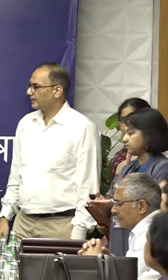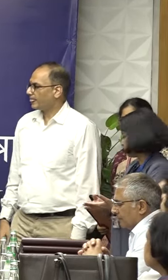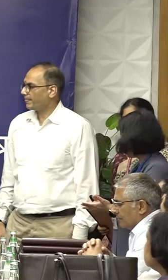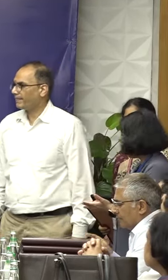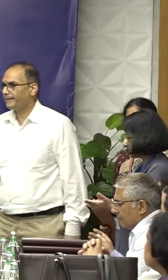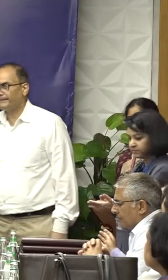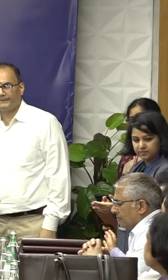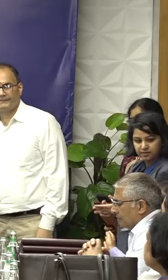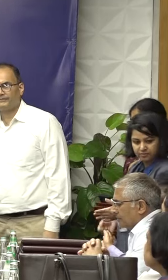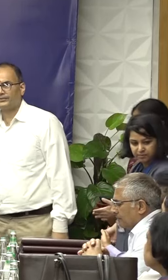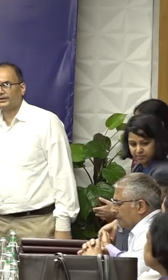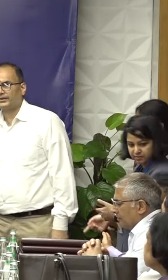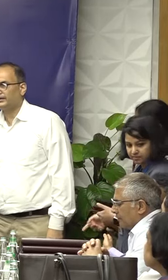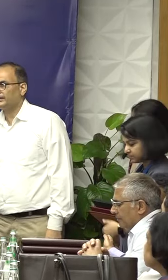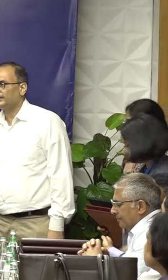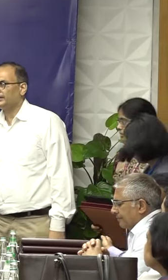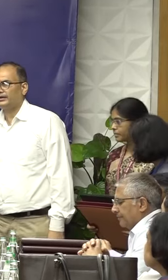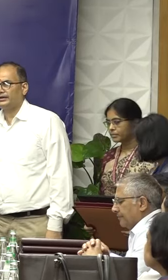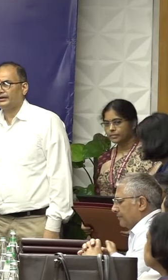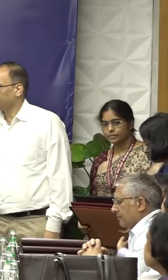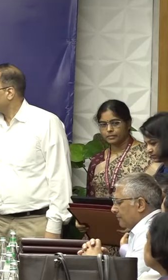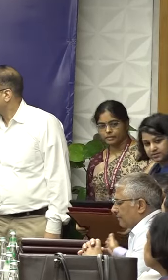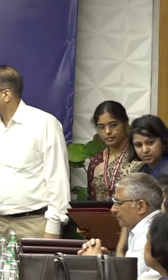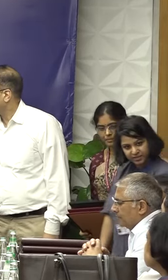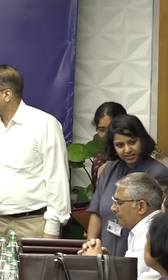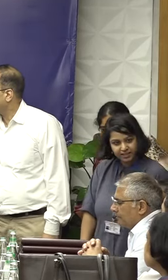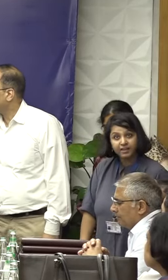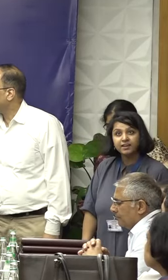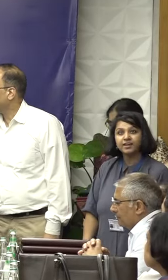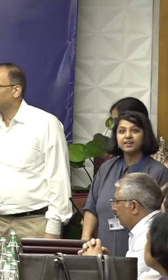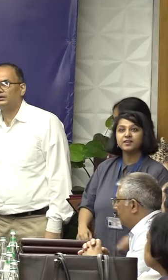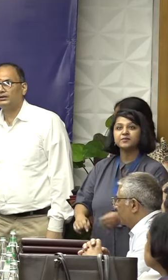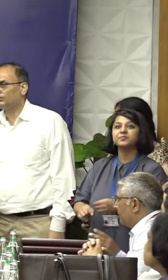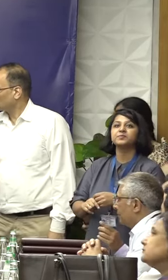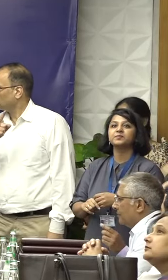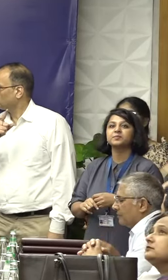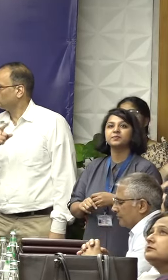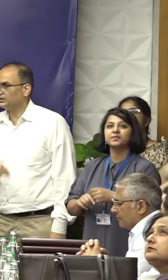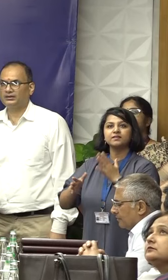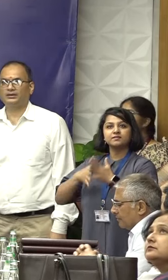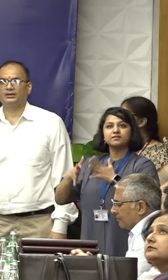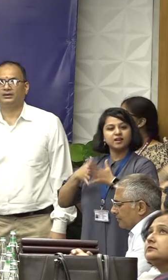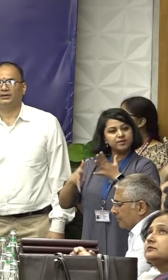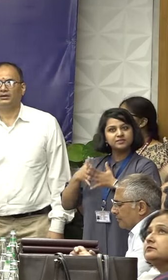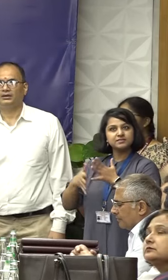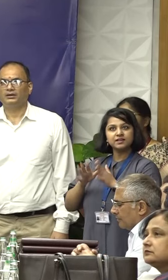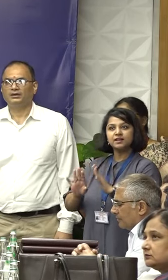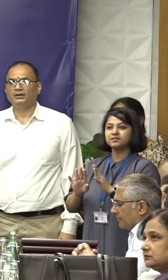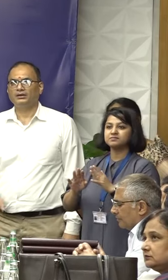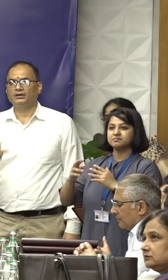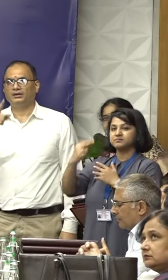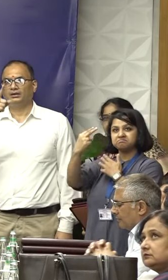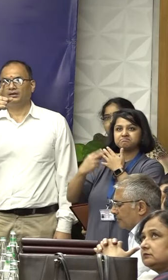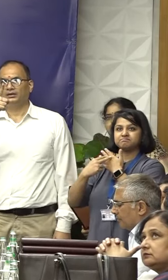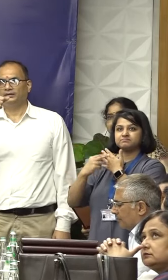पाठ्यक्रम अनुसंधान परियोजनाओं और सहायक उपकरणों में विकास पर ये केंद्रित हैं और इनमें संयुक्त परियोजना प्रस्तावों के लिए